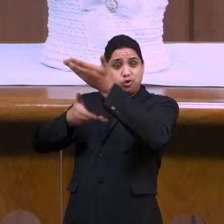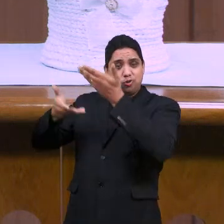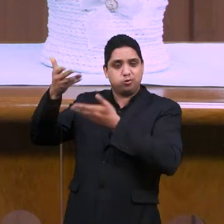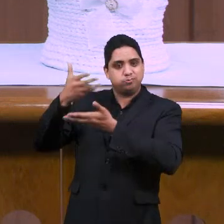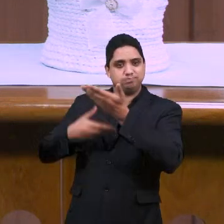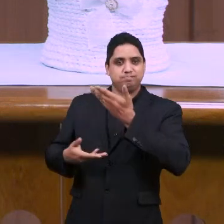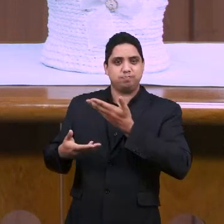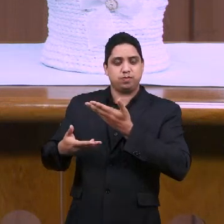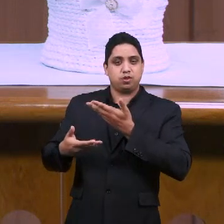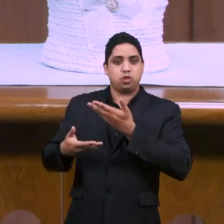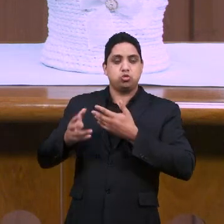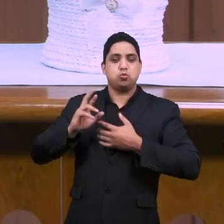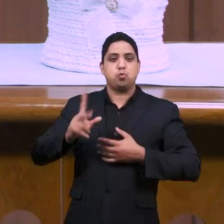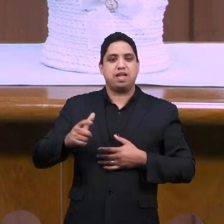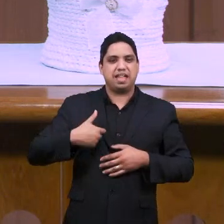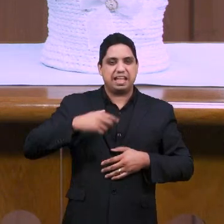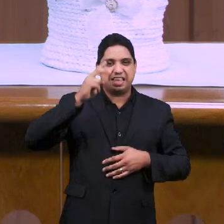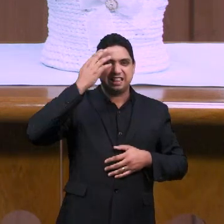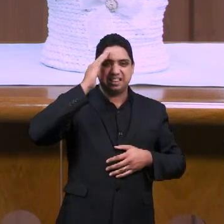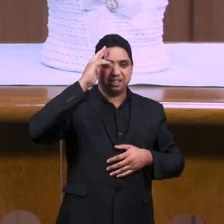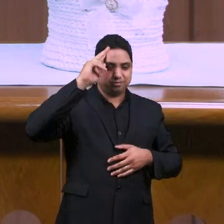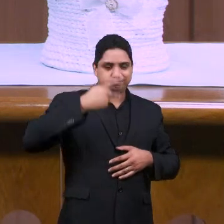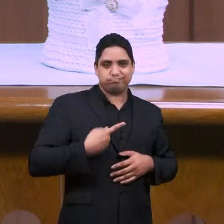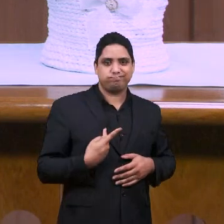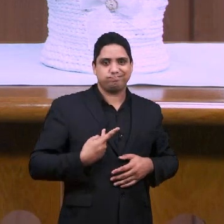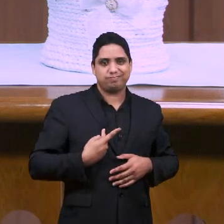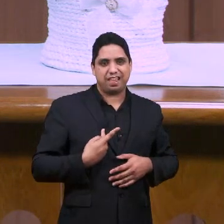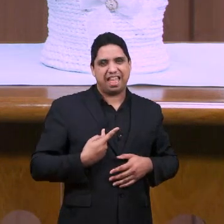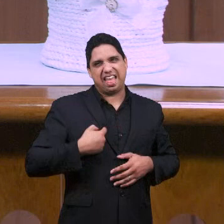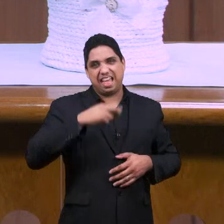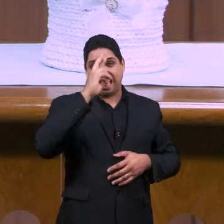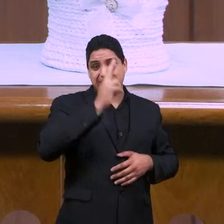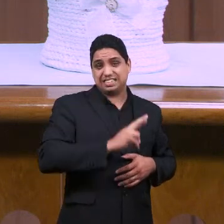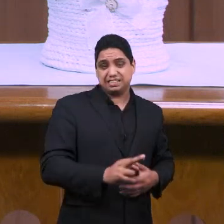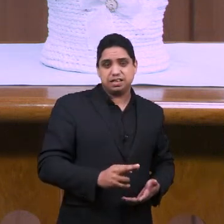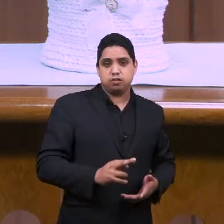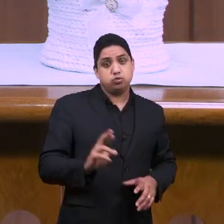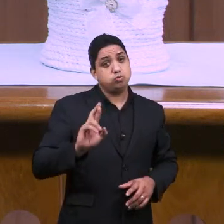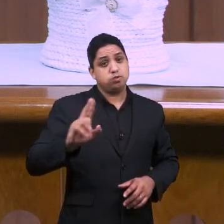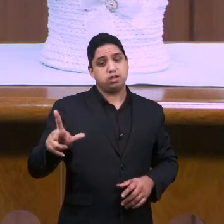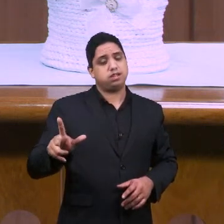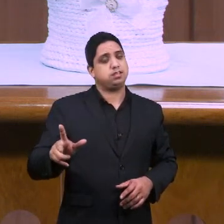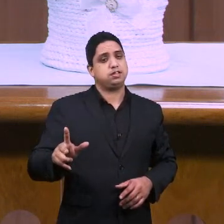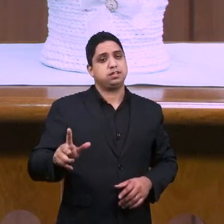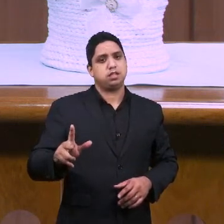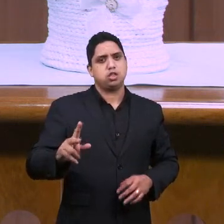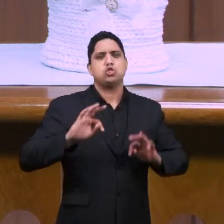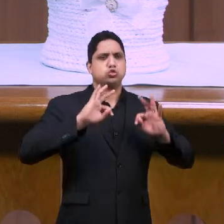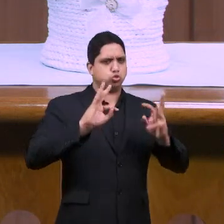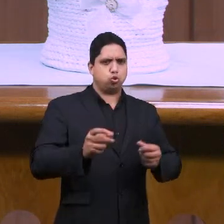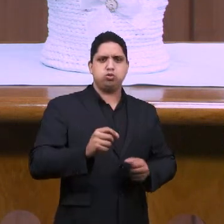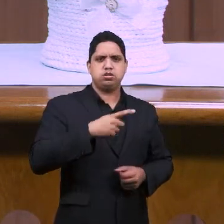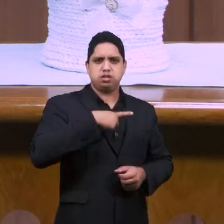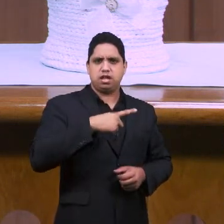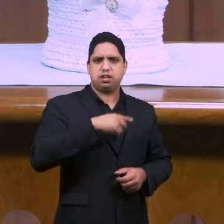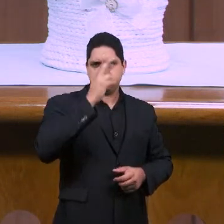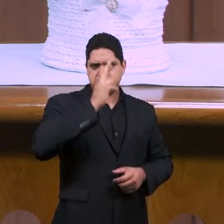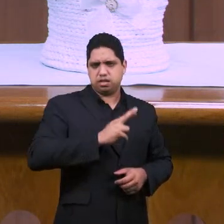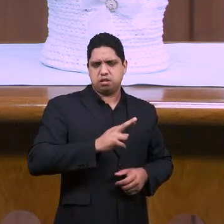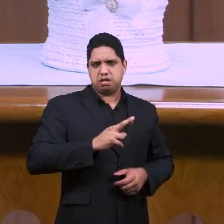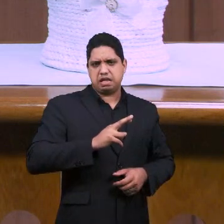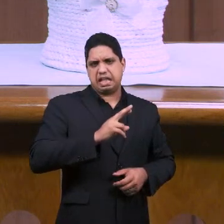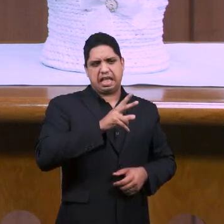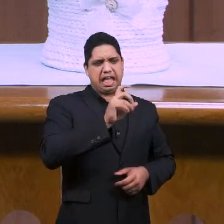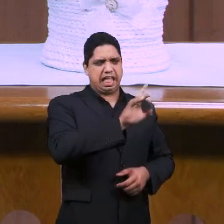haut. Ce n'est pas la conception rationnelle, humaine. Donc, que tout le monde peut